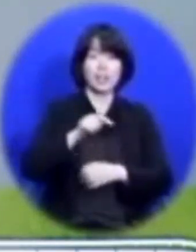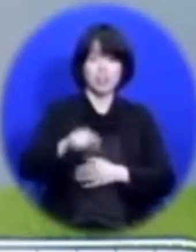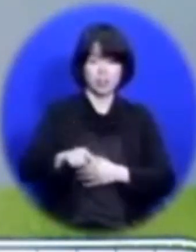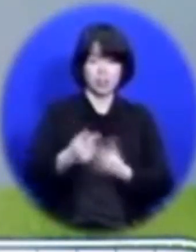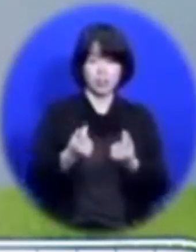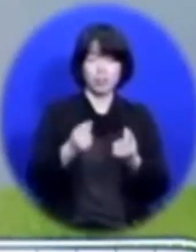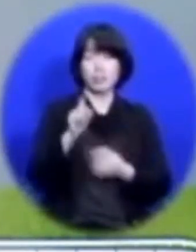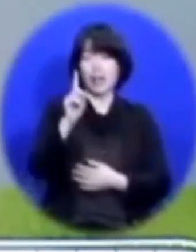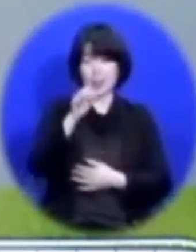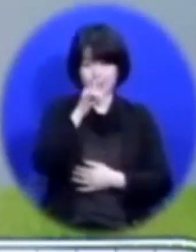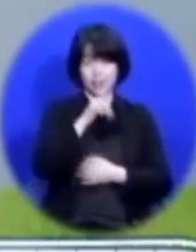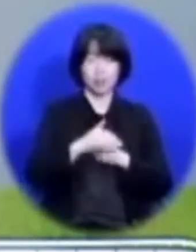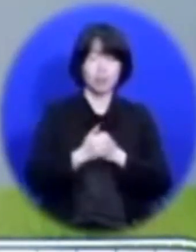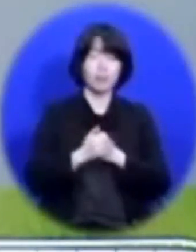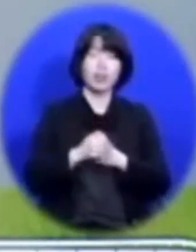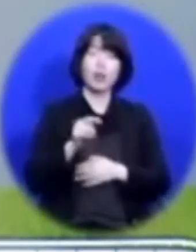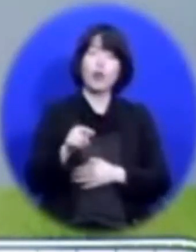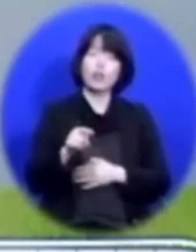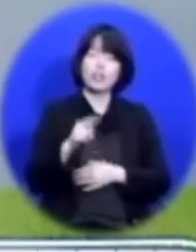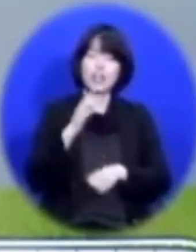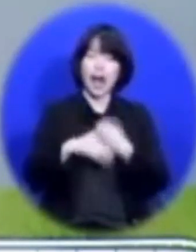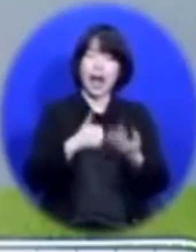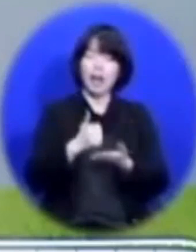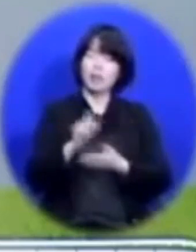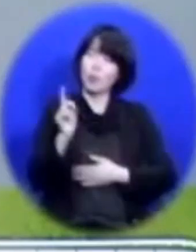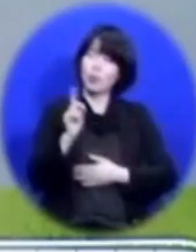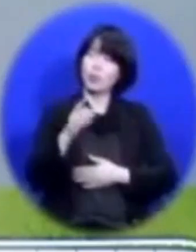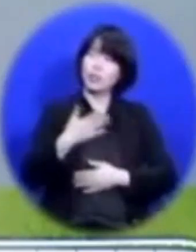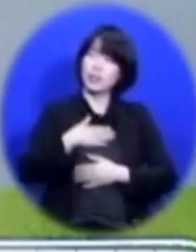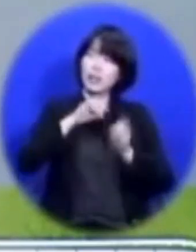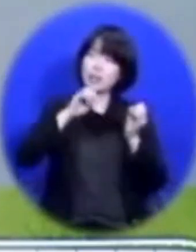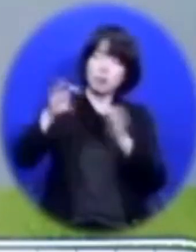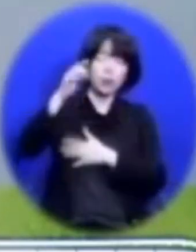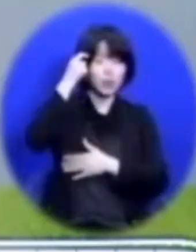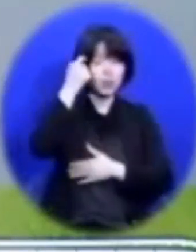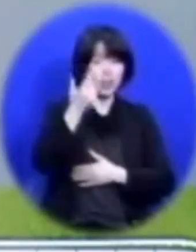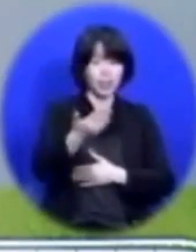. 이시편은